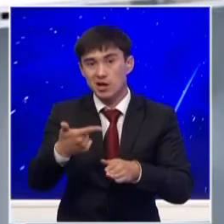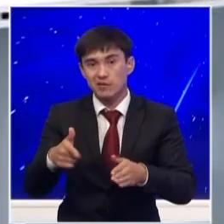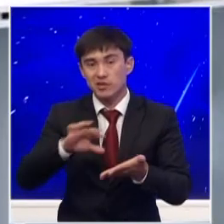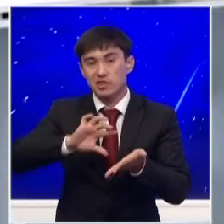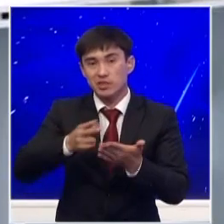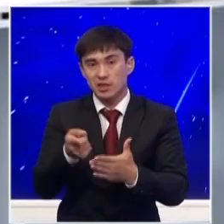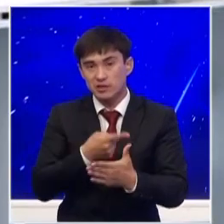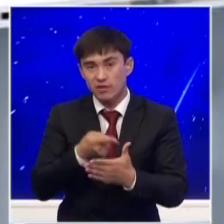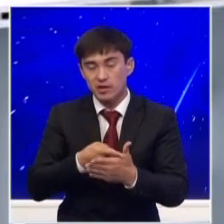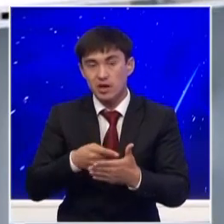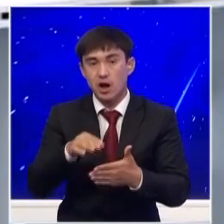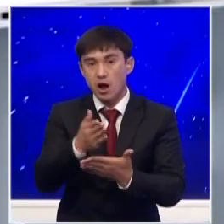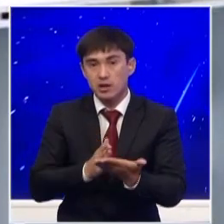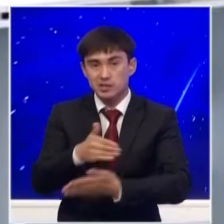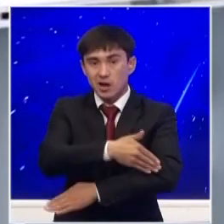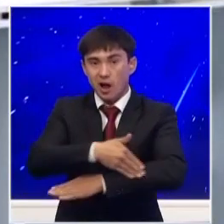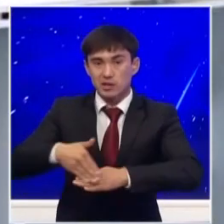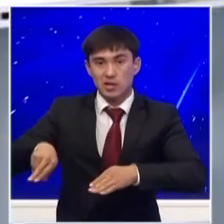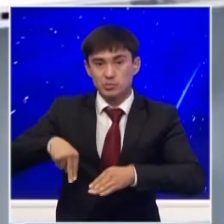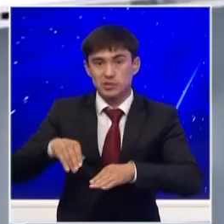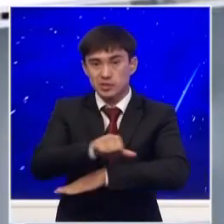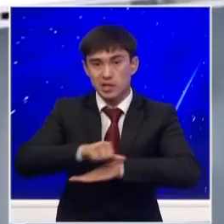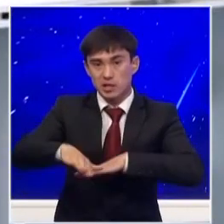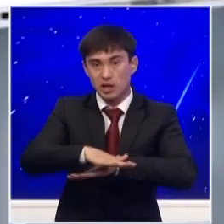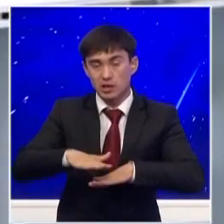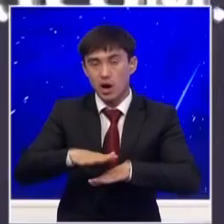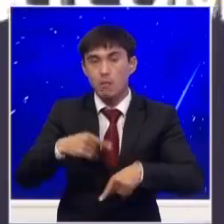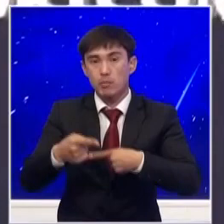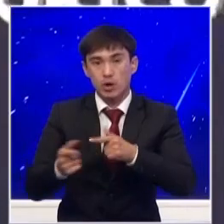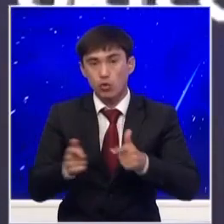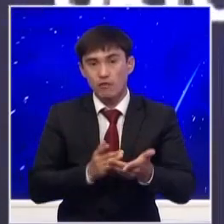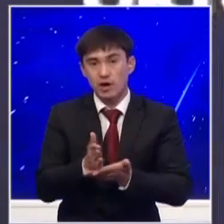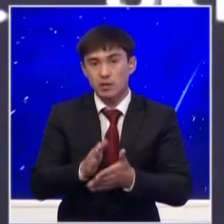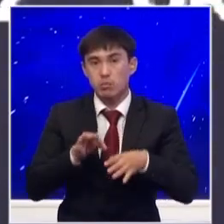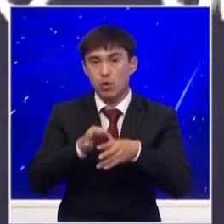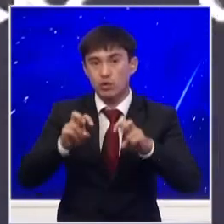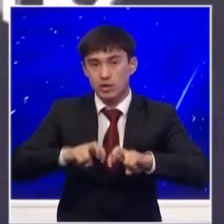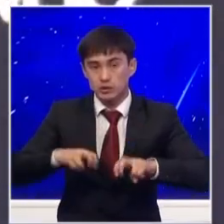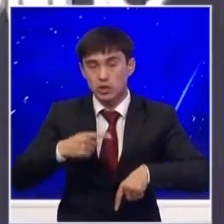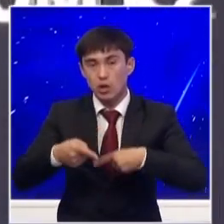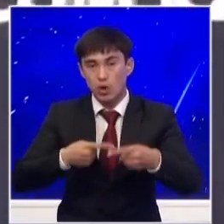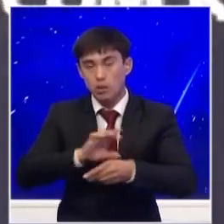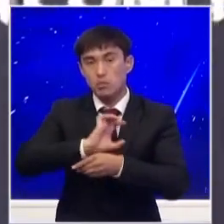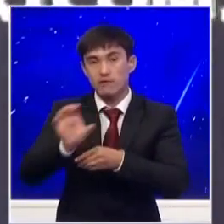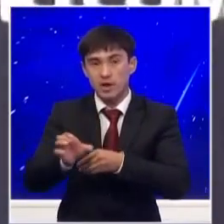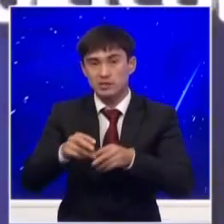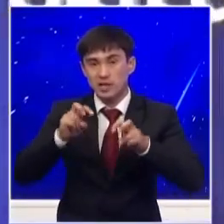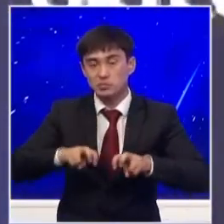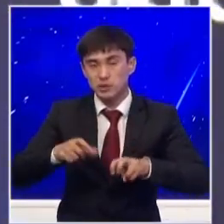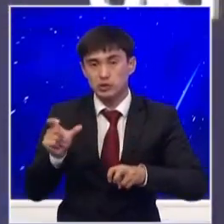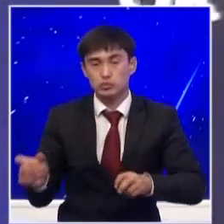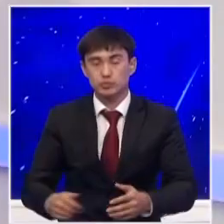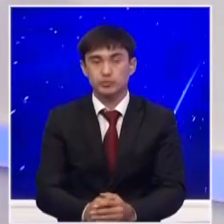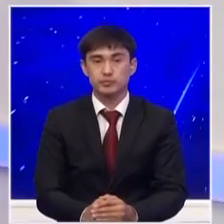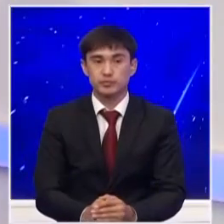названий. На карте обозначаются границы административно-территориальных единиц. Готовые карты проходят редакционный контроль и отправляются на экспертизу.